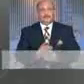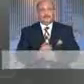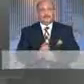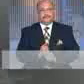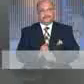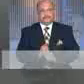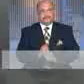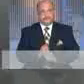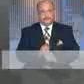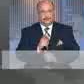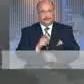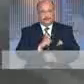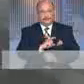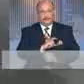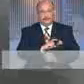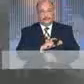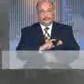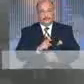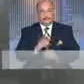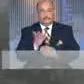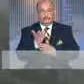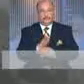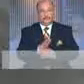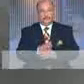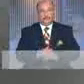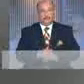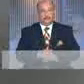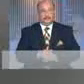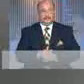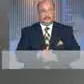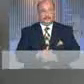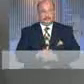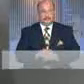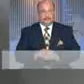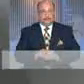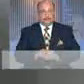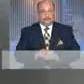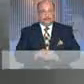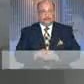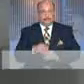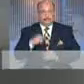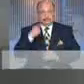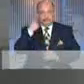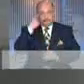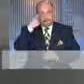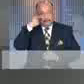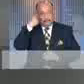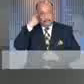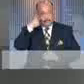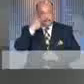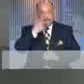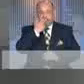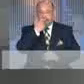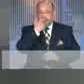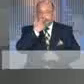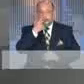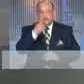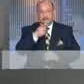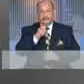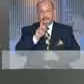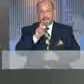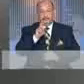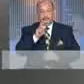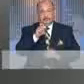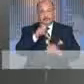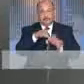أكثر من 15 عملية على عيون أصيبت بمختلف الأمراض التي تحد من نور البصر لدى المريض. وقت جيت باش نعمل عدسة